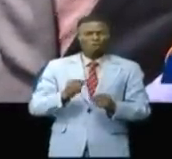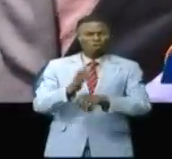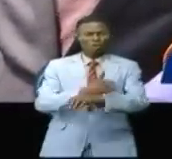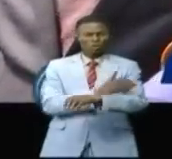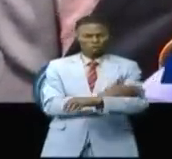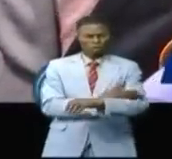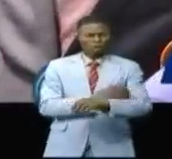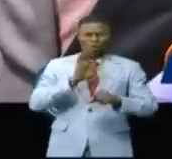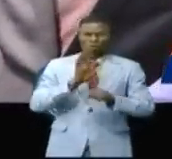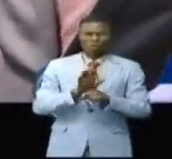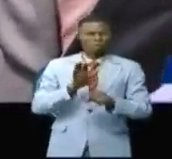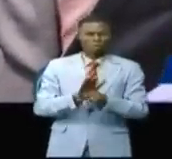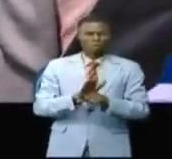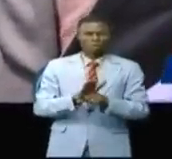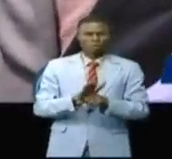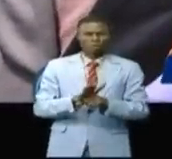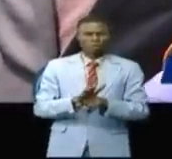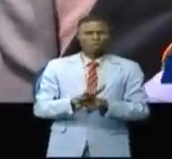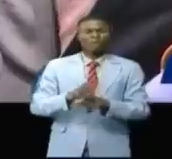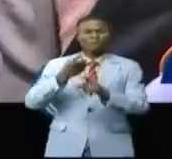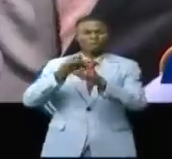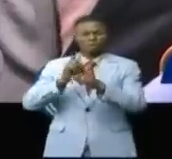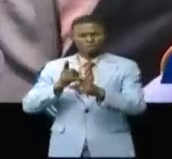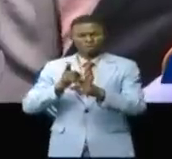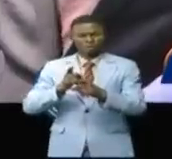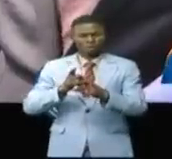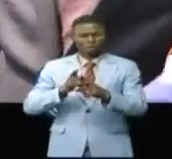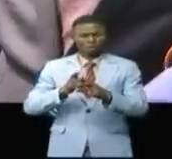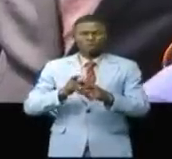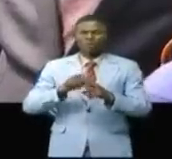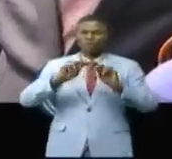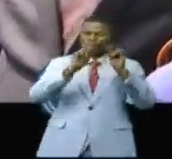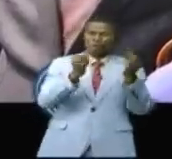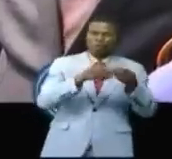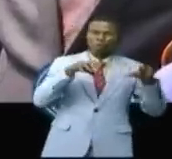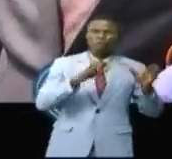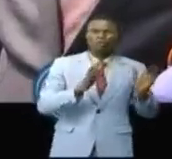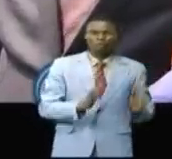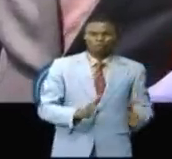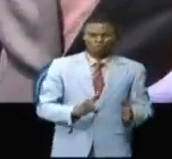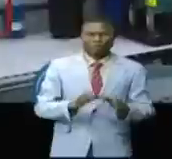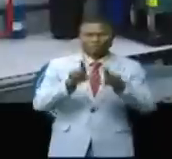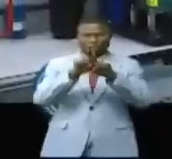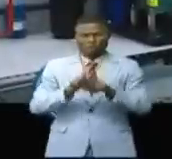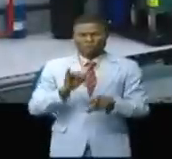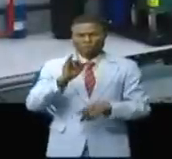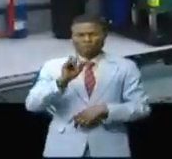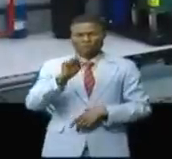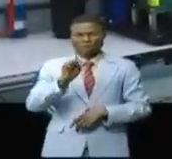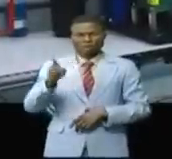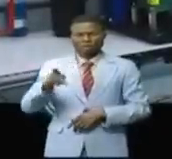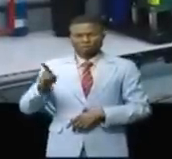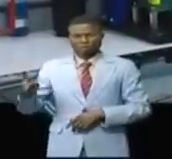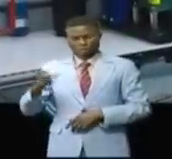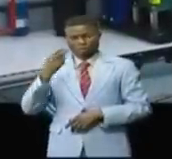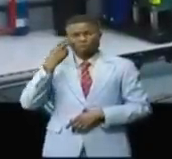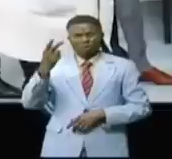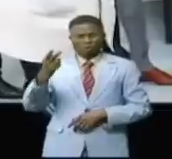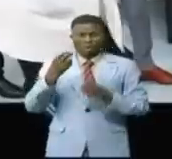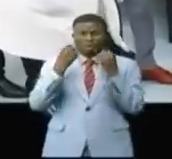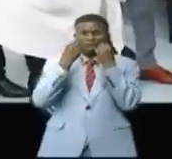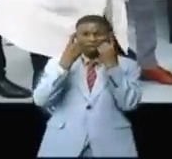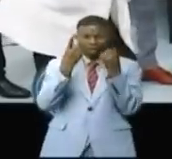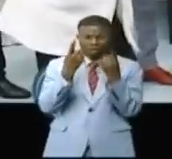consacré doit pas de contrepartie et combler inpp ici est très impressionné de